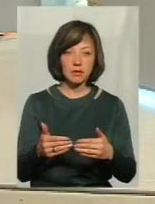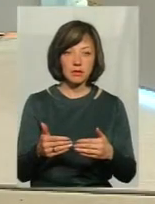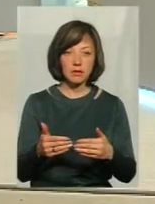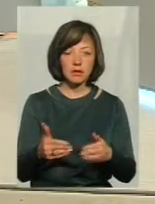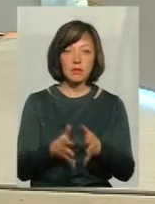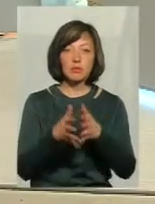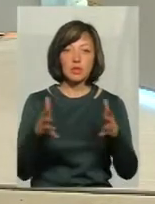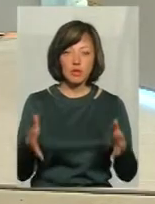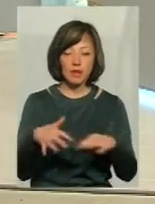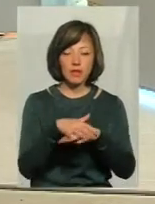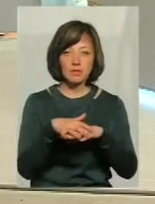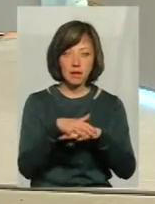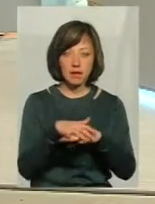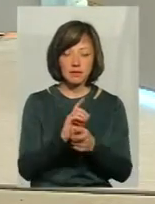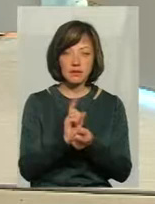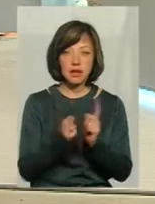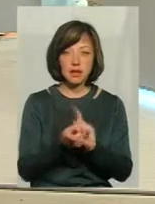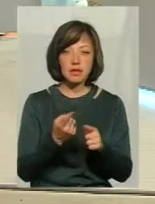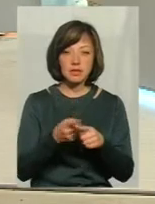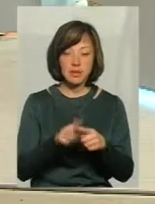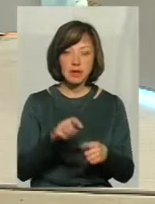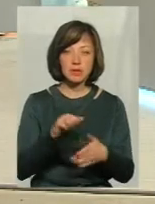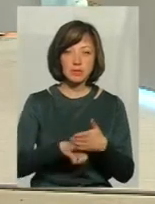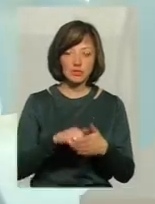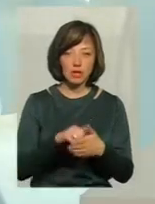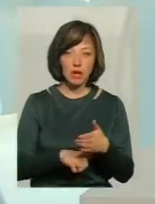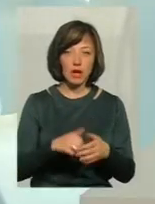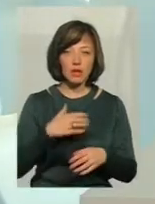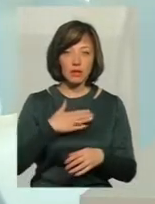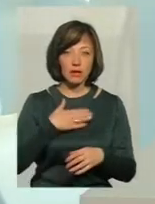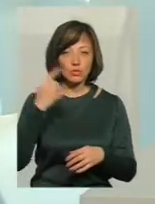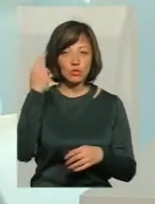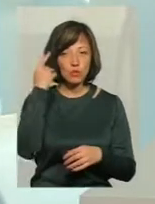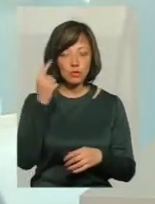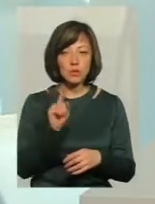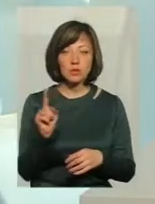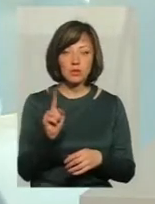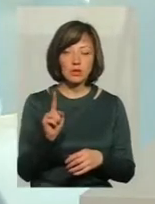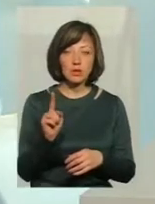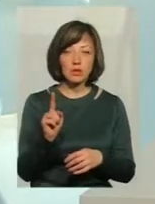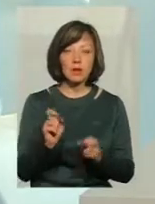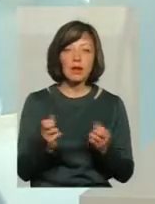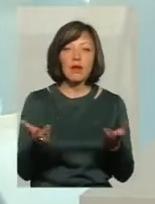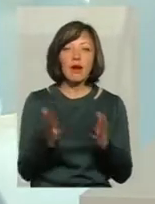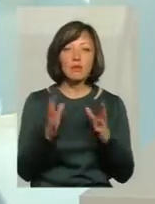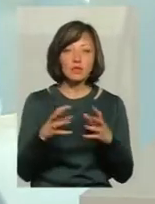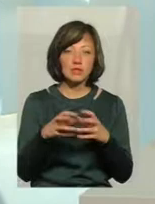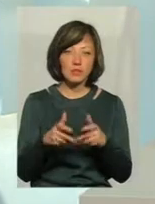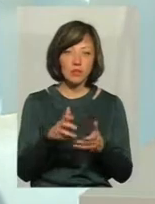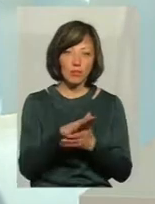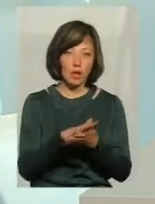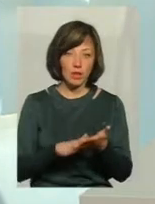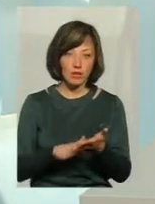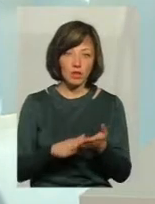стають більше, скажімо так, населення, то це спричиняє нас міркувати про те, яким буде світ в